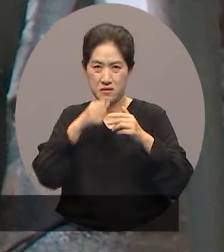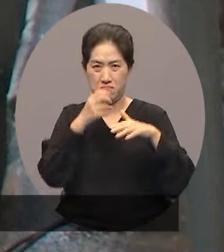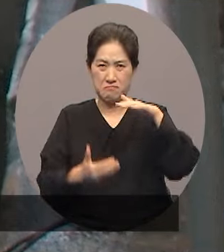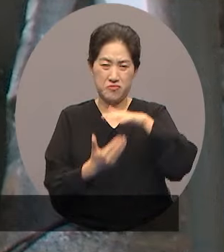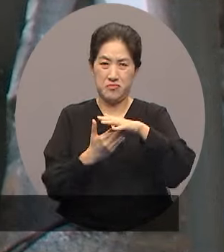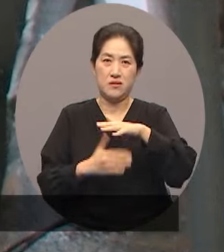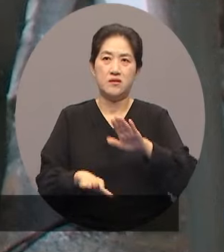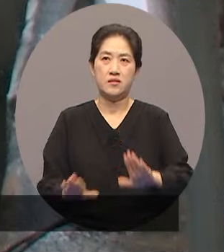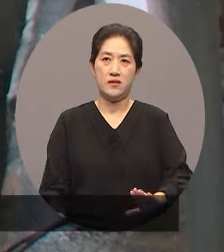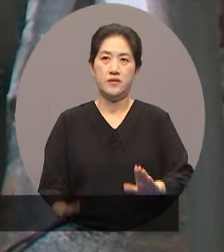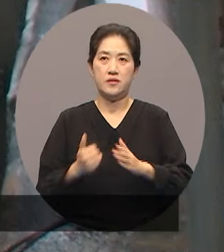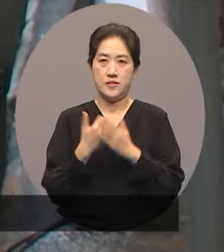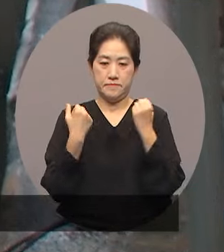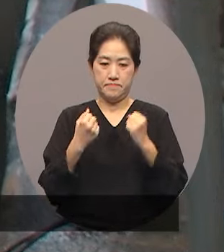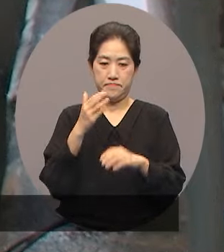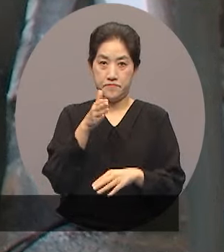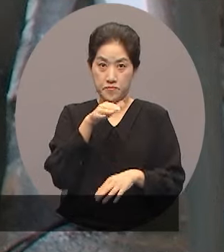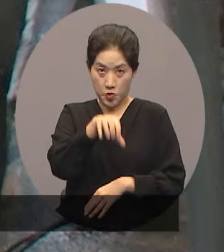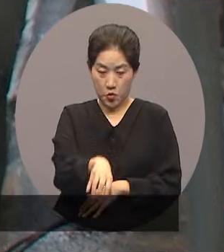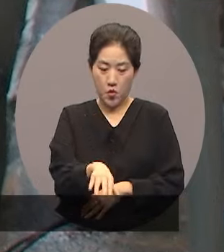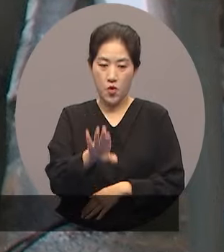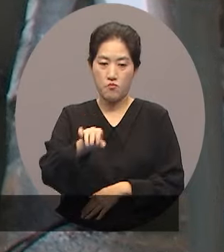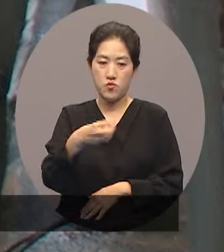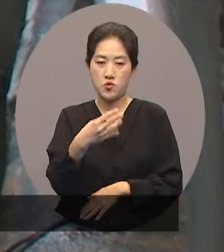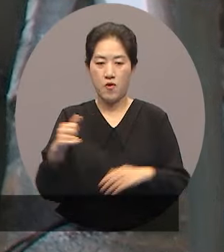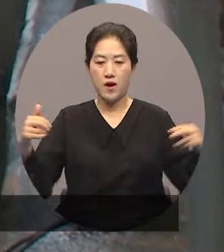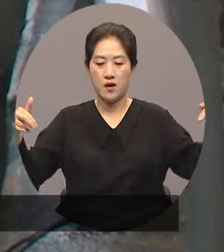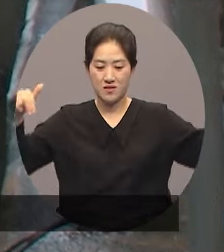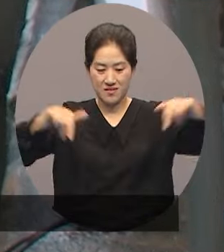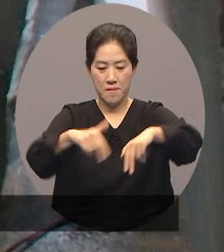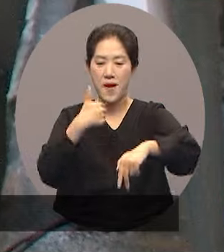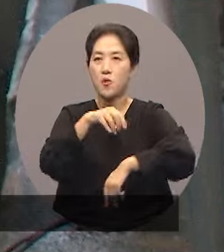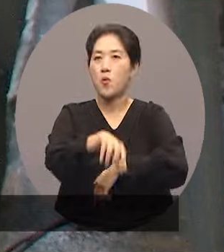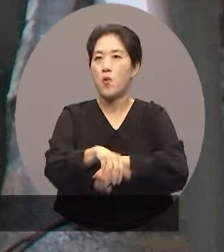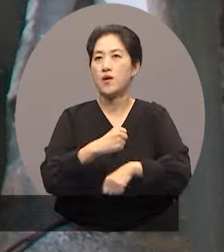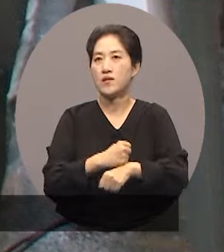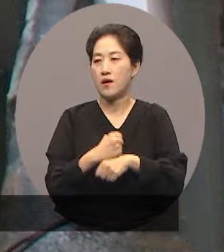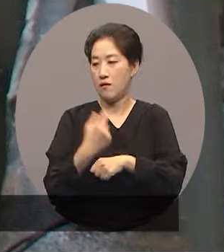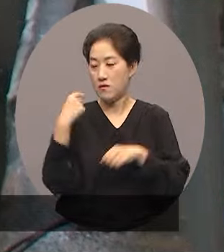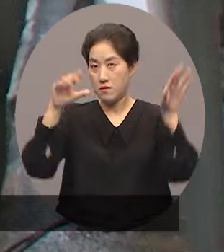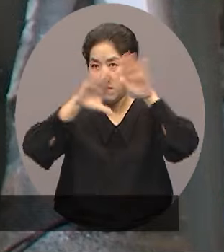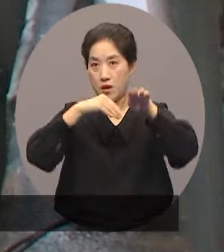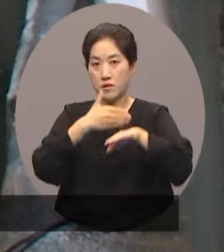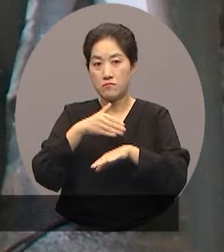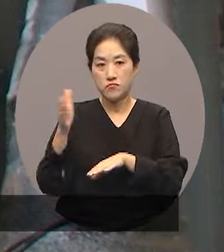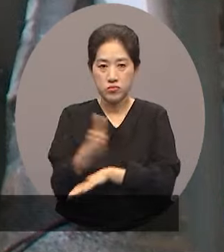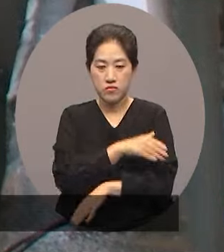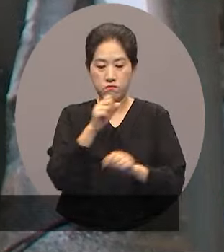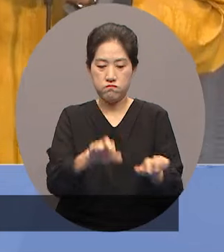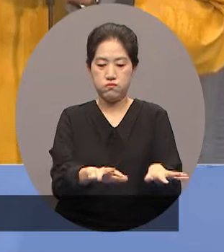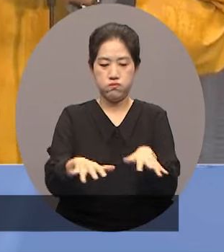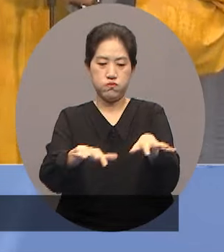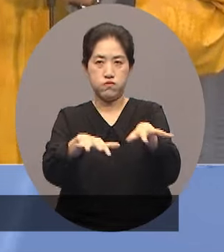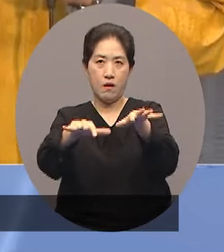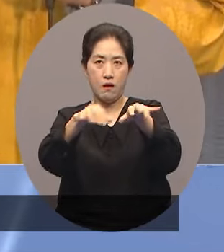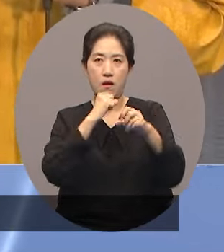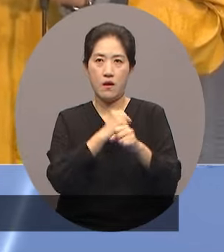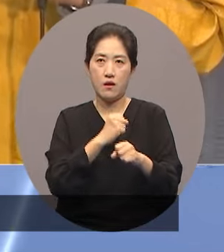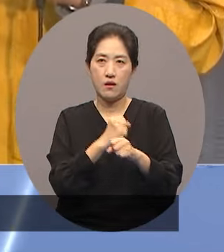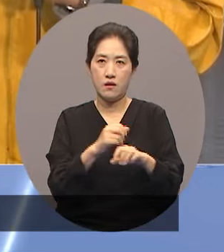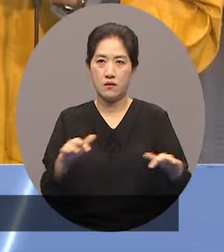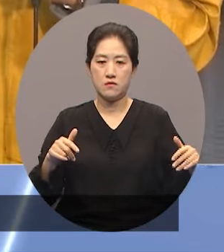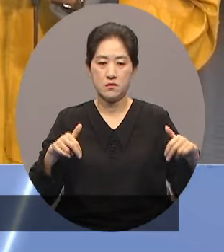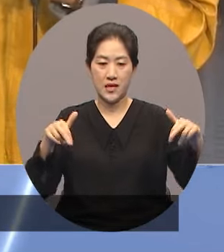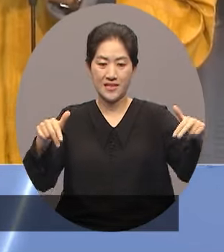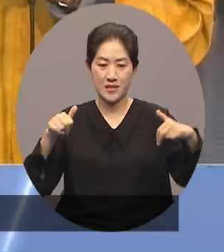정도입니다. 제가 있는 곳은 불광천 출입구입니다. 어젯밤부터 빗물로 하천이 불어나더니 지금은 산책로 쪽으로